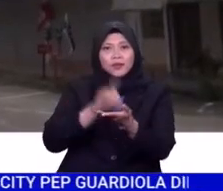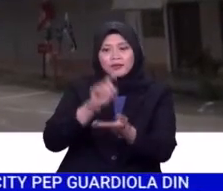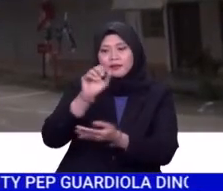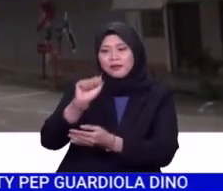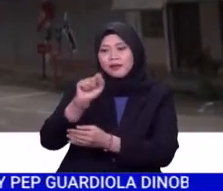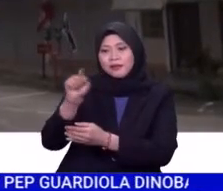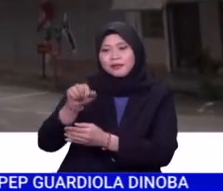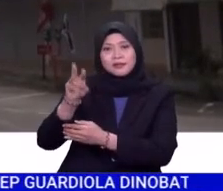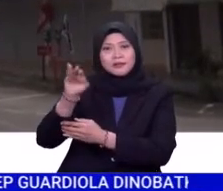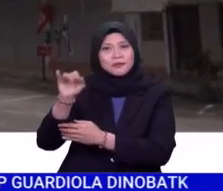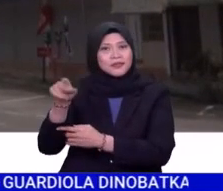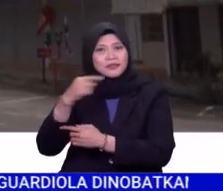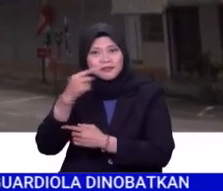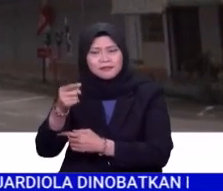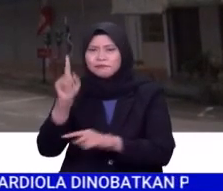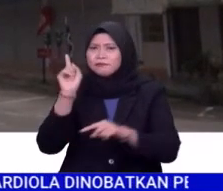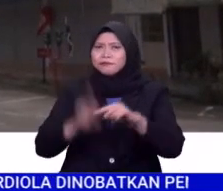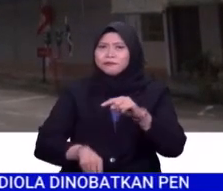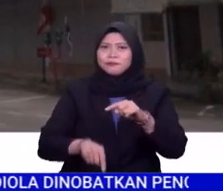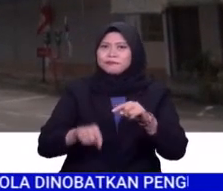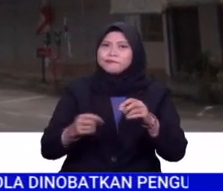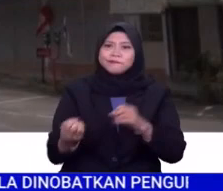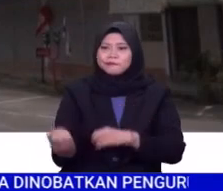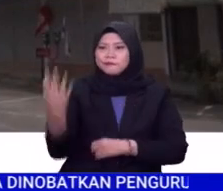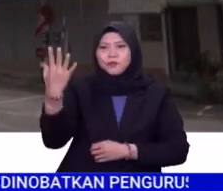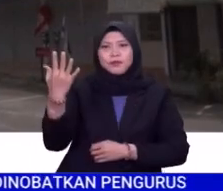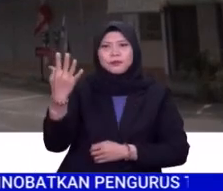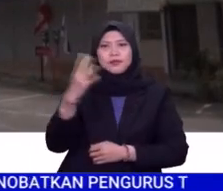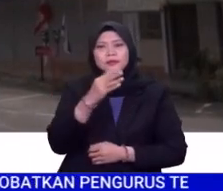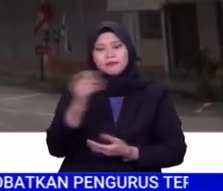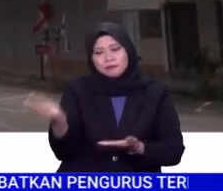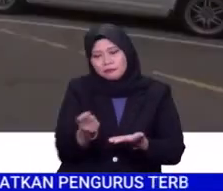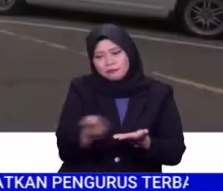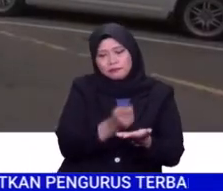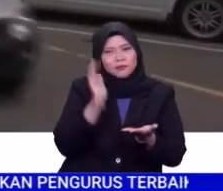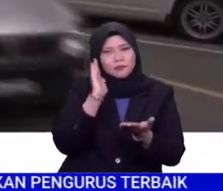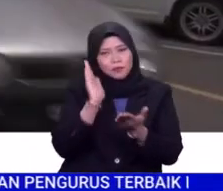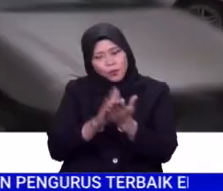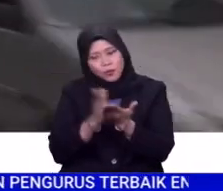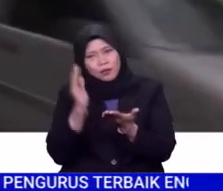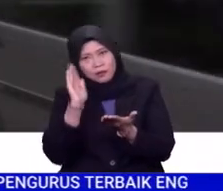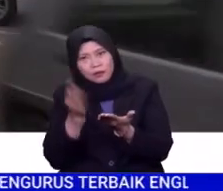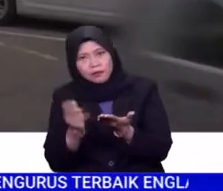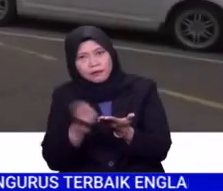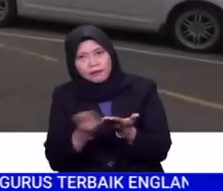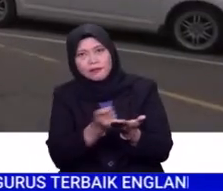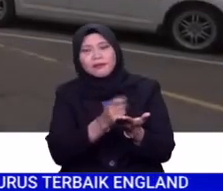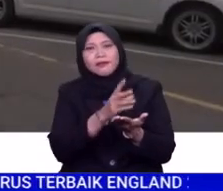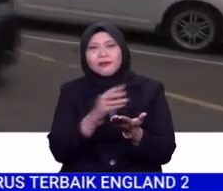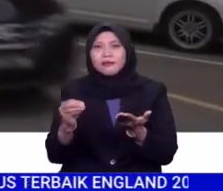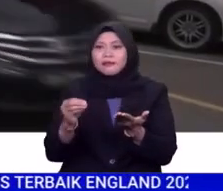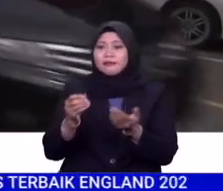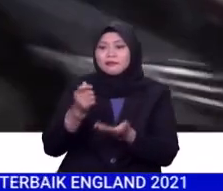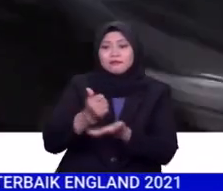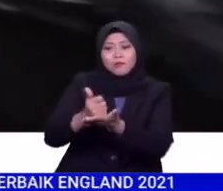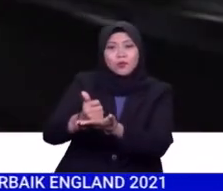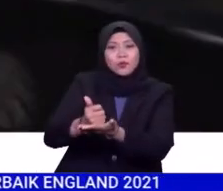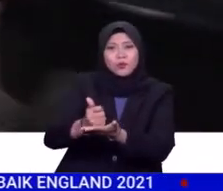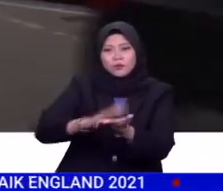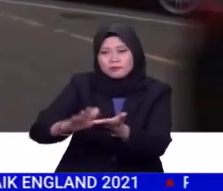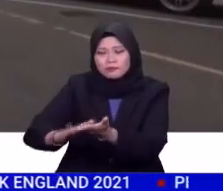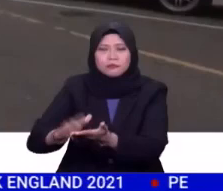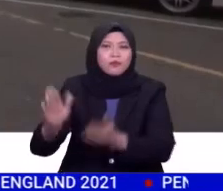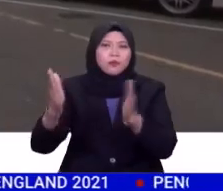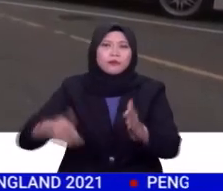memaklumkan larangan mengadakan majlis berbuka puasa, tadarus mahupun gotong royong juga turut tidak diendahkan